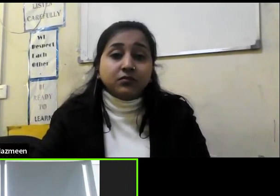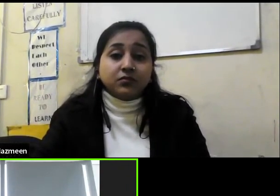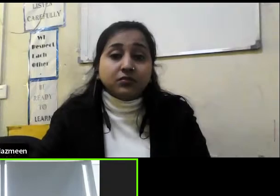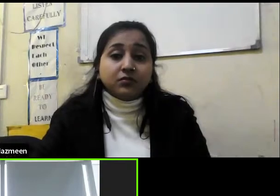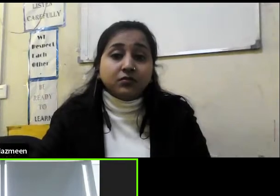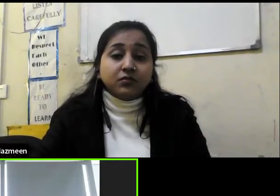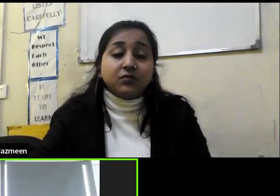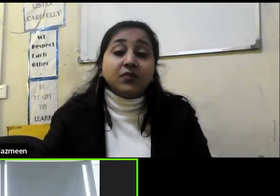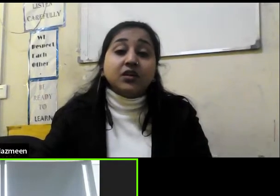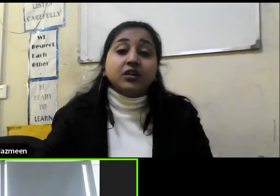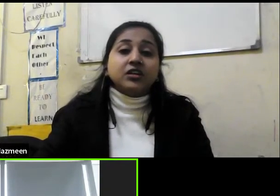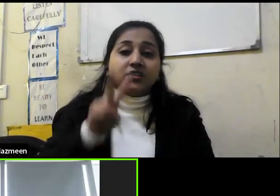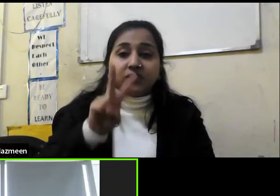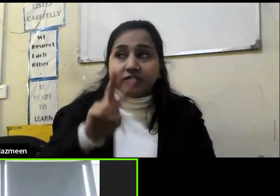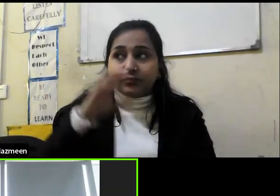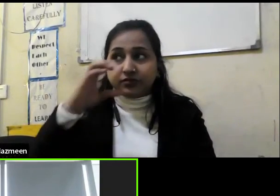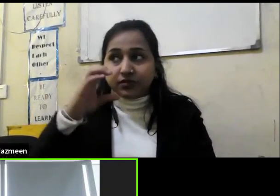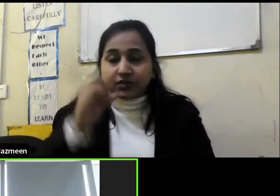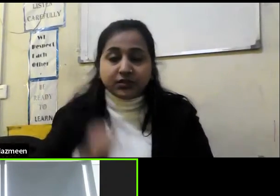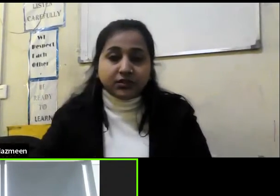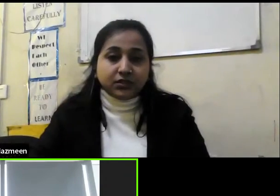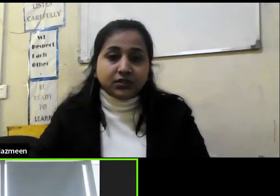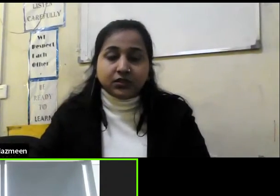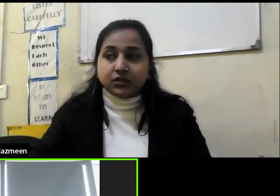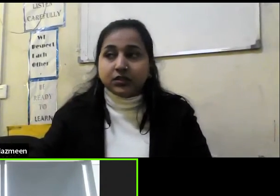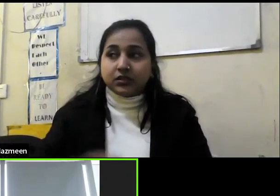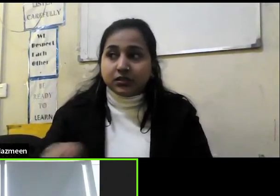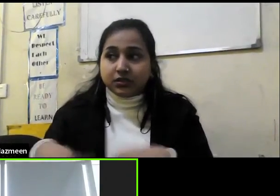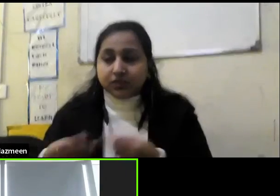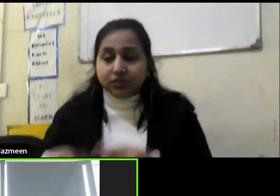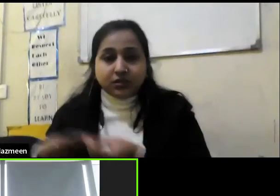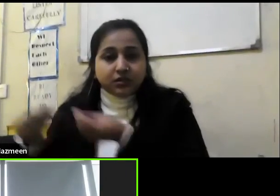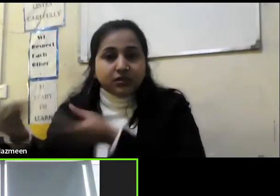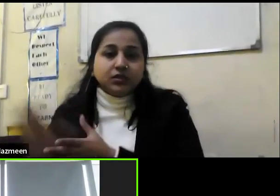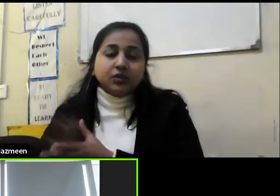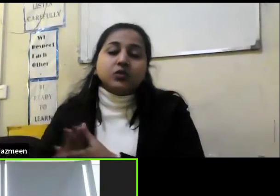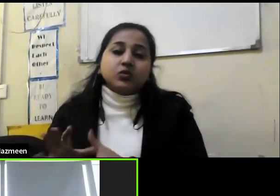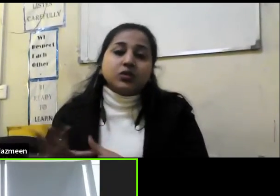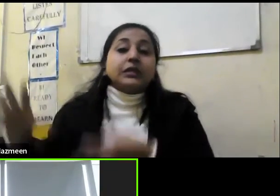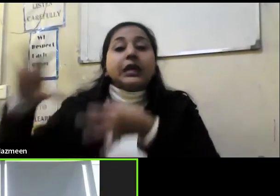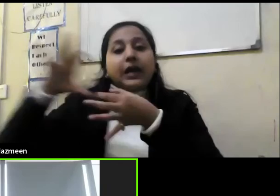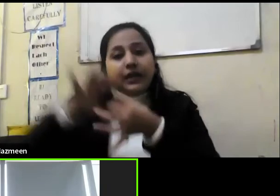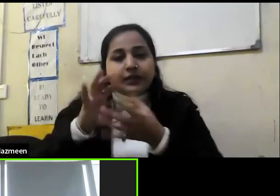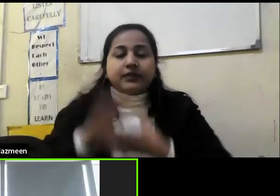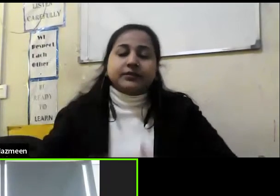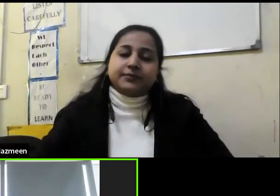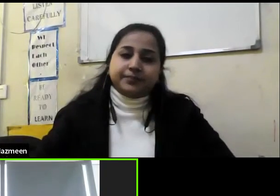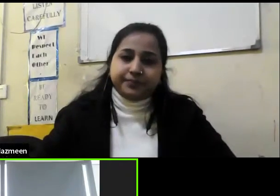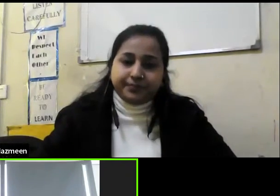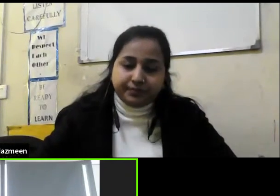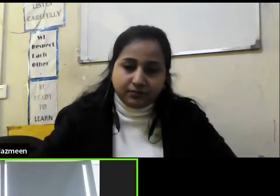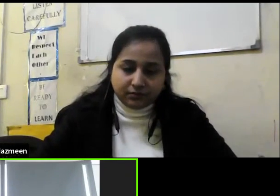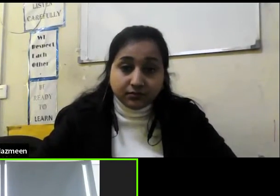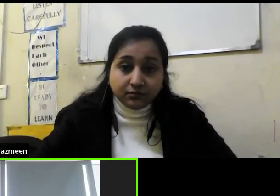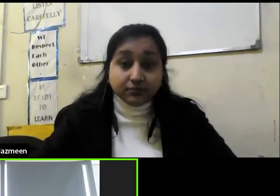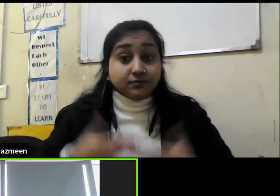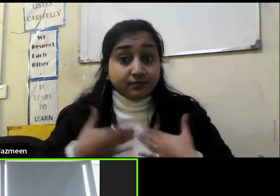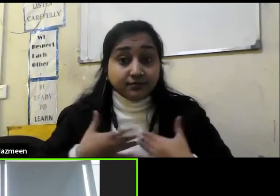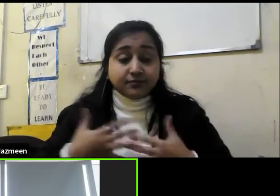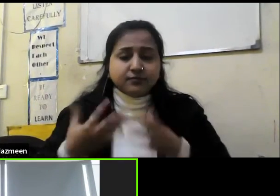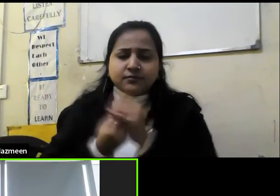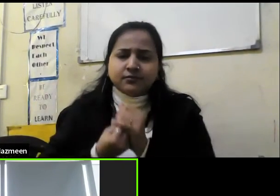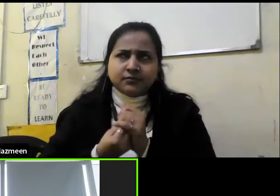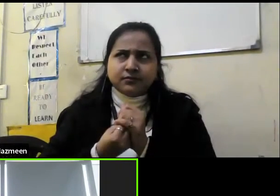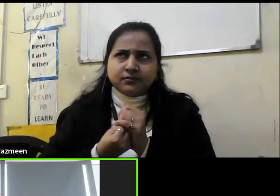वीसीज मतलब एंजल इन्वेस्टर्स वीसीज के साथ जोड़ते हैं. ये है हमने अभी 5